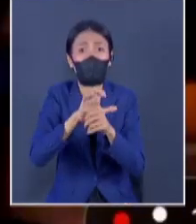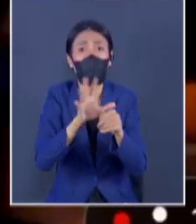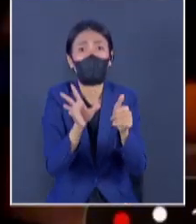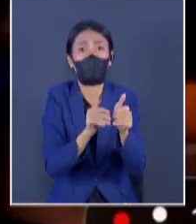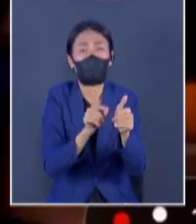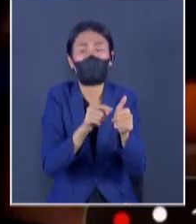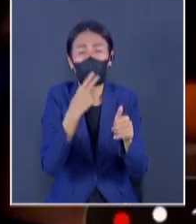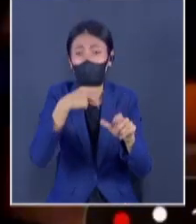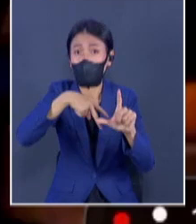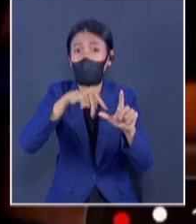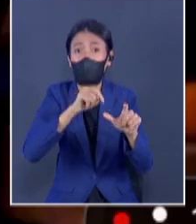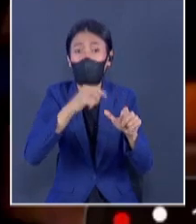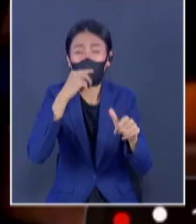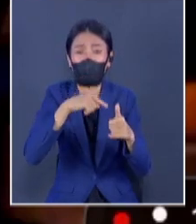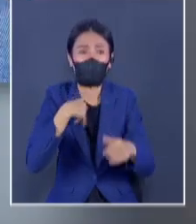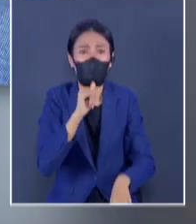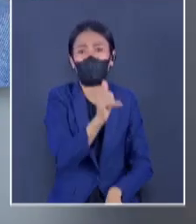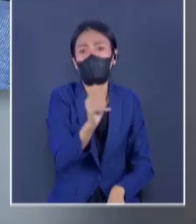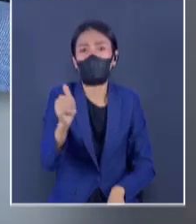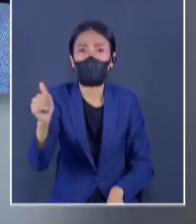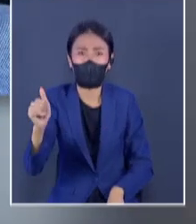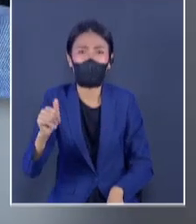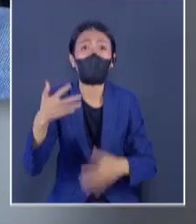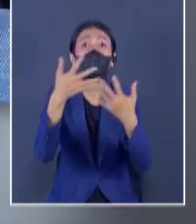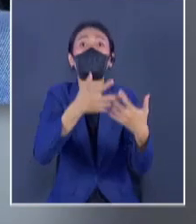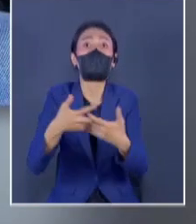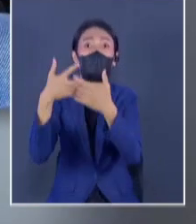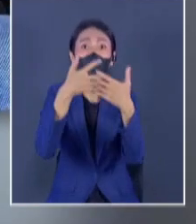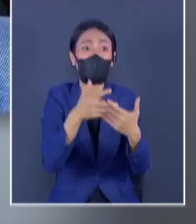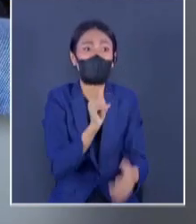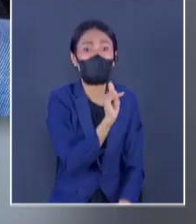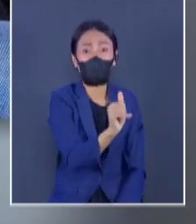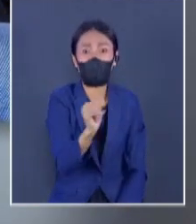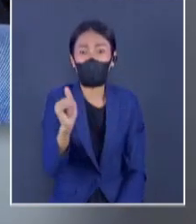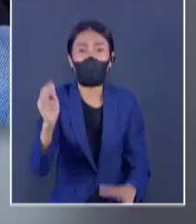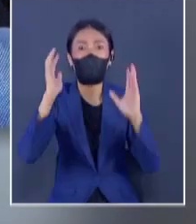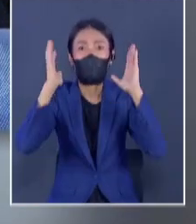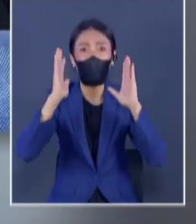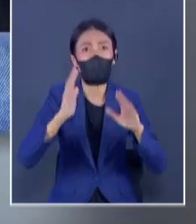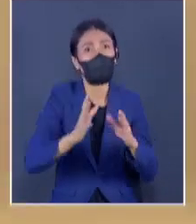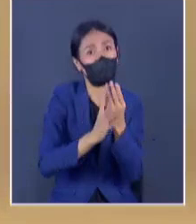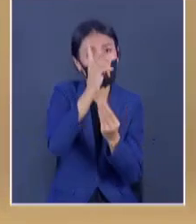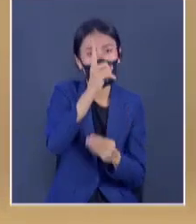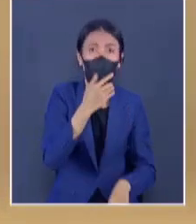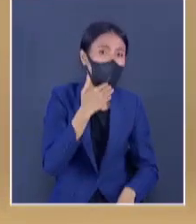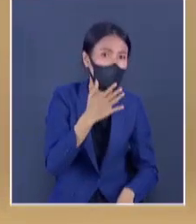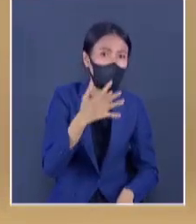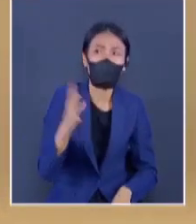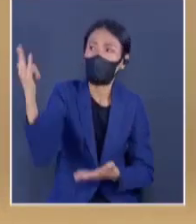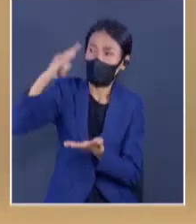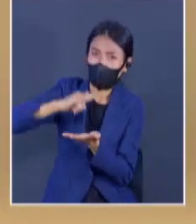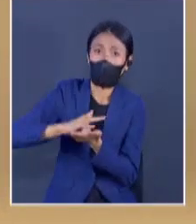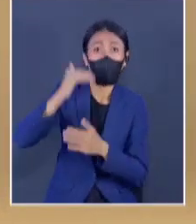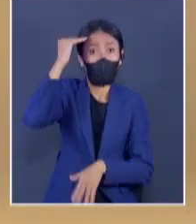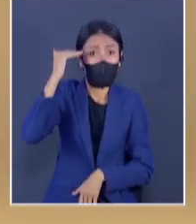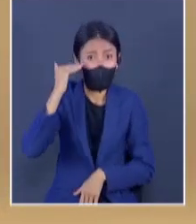ายโปรโมทผลงานเพลงแล้วก็ให้สัมภาษณ์ตามสื่อวิทยุที่อเมริกากว่า1สัปดาห์เต็มๆก่อนจะเดินทางกลับมาถึงเกาหลีใต้ในวันที่